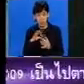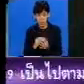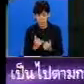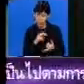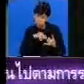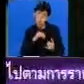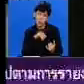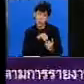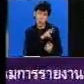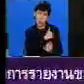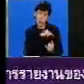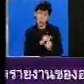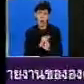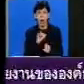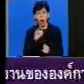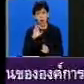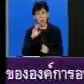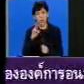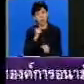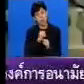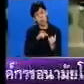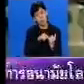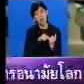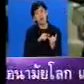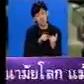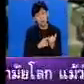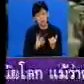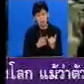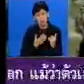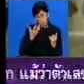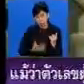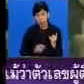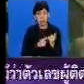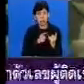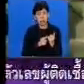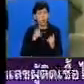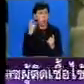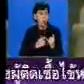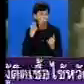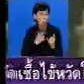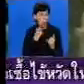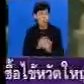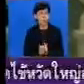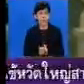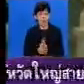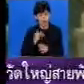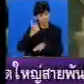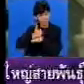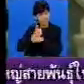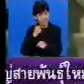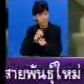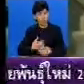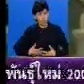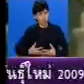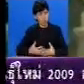ณะนี้ยังคงพักรักษาตัวอยู่ในห้อง ICU ซึ่งก็นับว่าเป็นผู้ป่วยที่มีอาการรุนแรงที่สุดในฮ่องกงส่วนนายจ้างหญิงนั้นซึ่งกำลัง